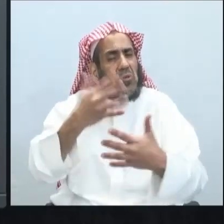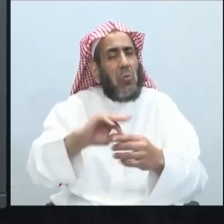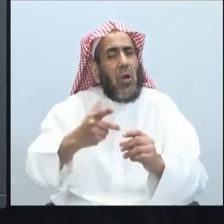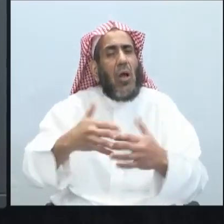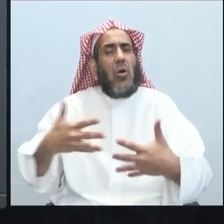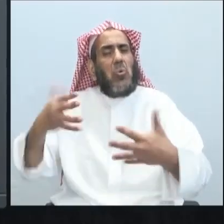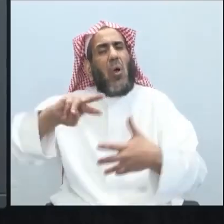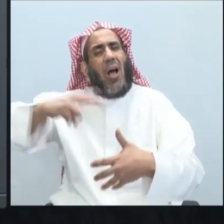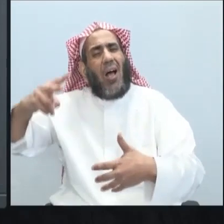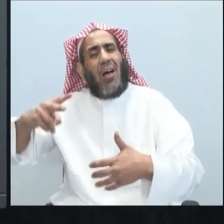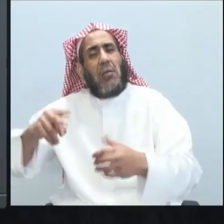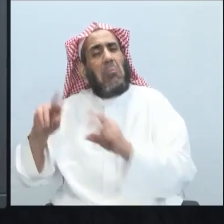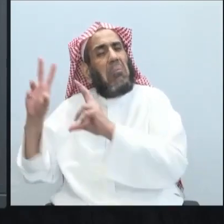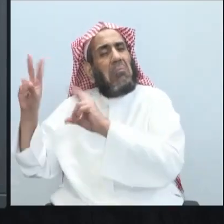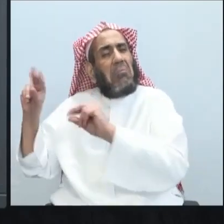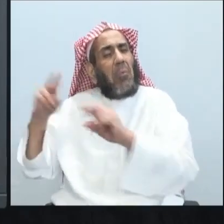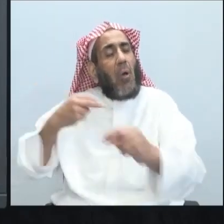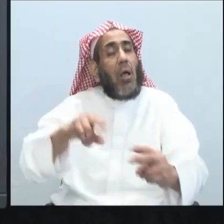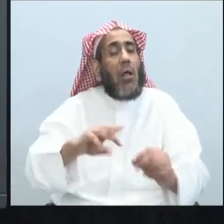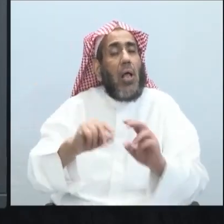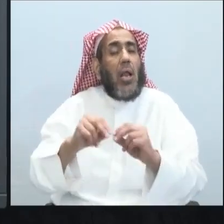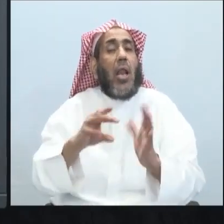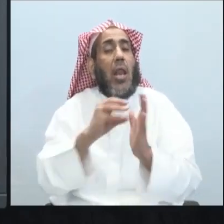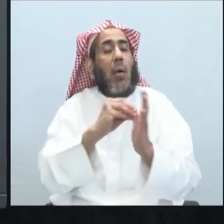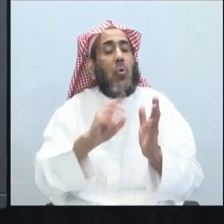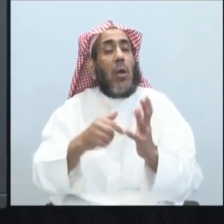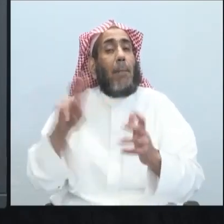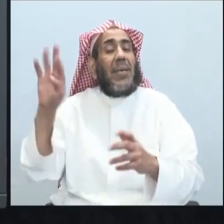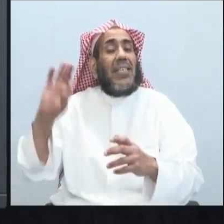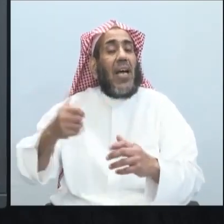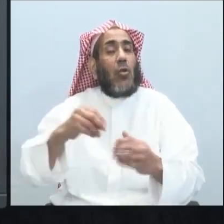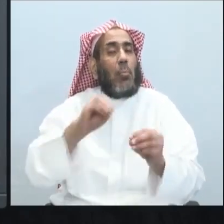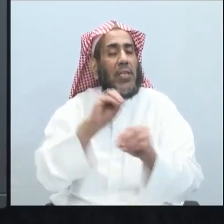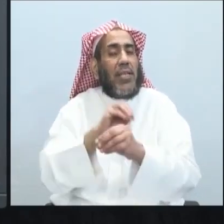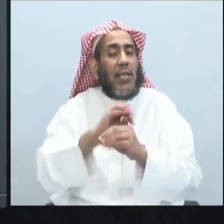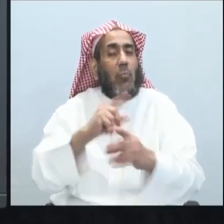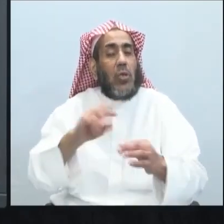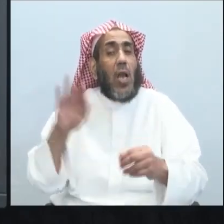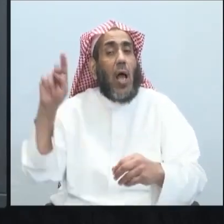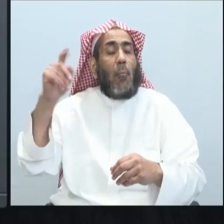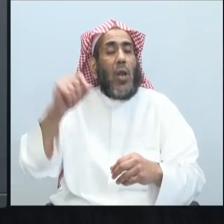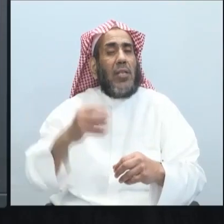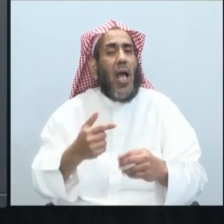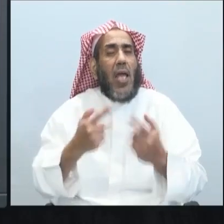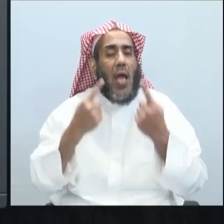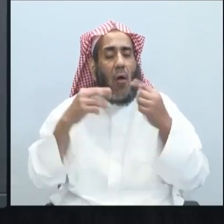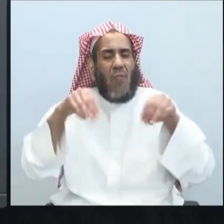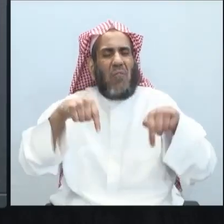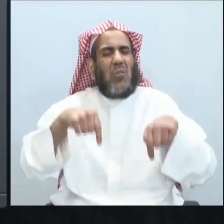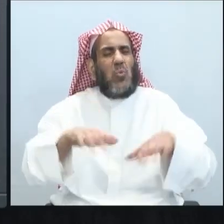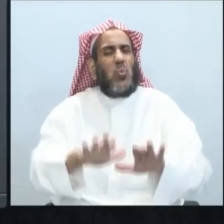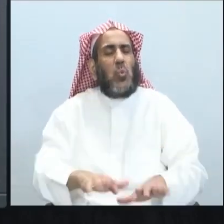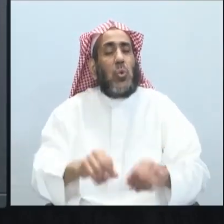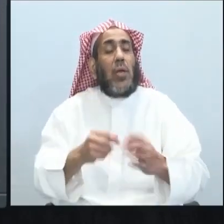شعراء ايضا يعني تبع التقليد اخذنا نموذج في البدايه لبشار ثم تحدثنا عن نموذج ايضا لابي العتاهيه في الزهد ثم ذكرنا ايضا